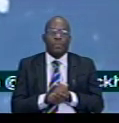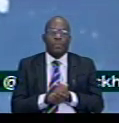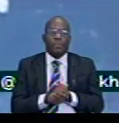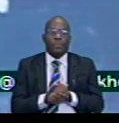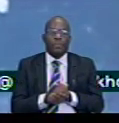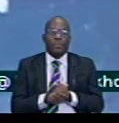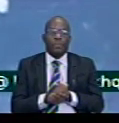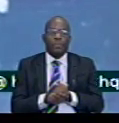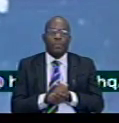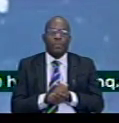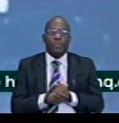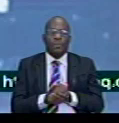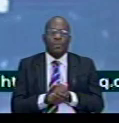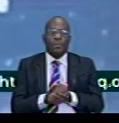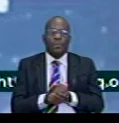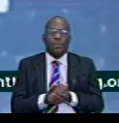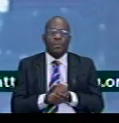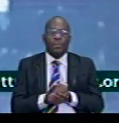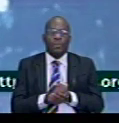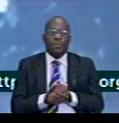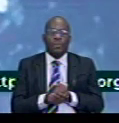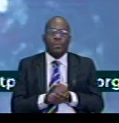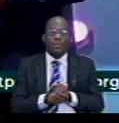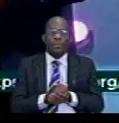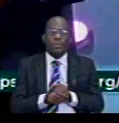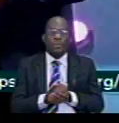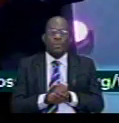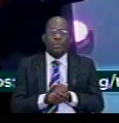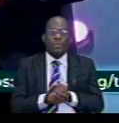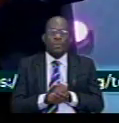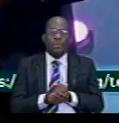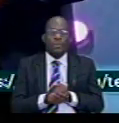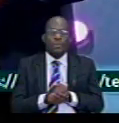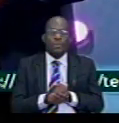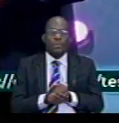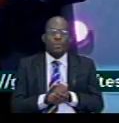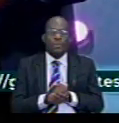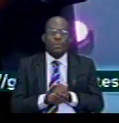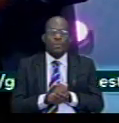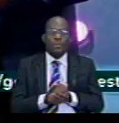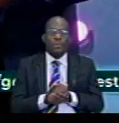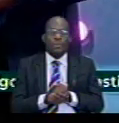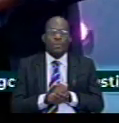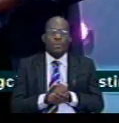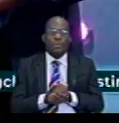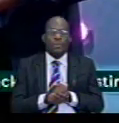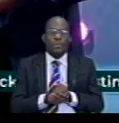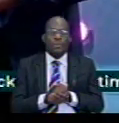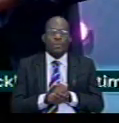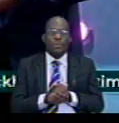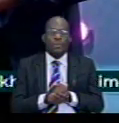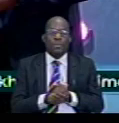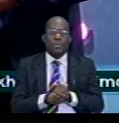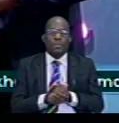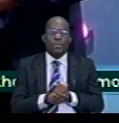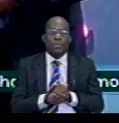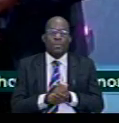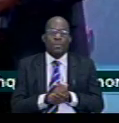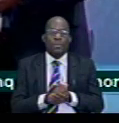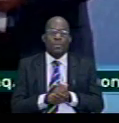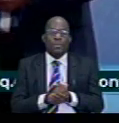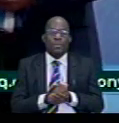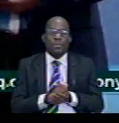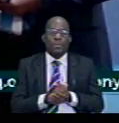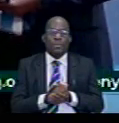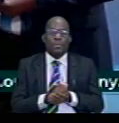là, j'ai eu la guérison. Je baisse maintenant, je fais tout. Sur le terrain aujourd'hui, je ramassais les choses, je